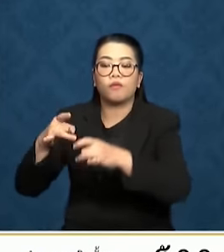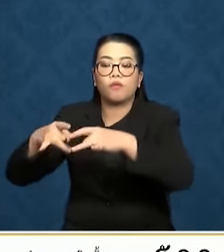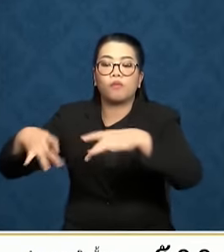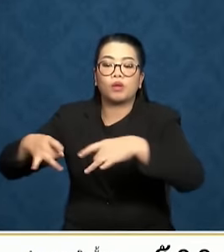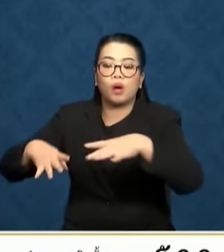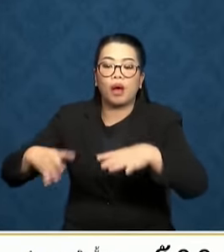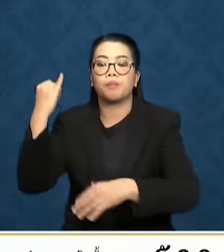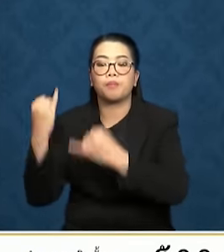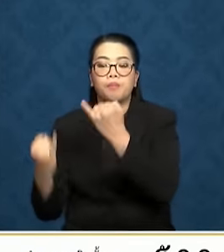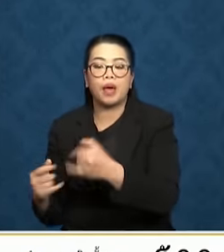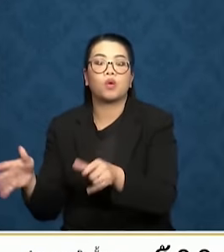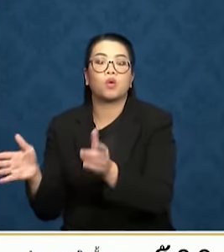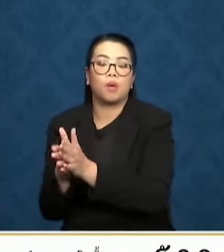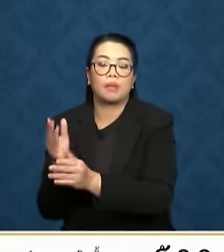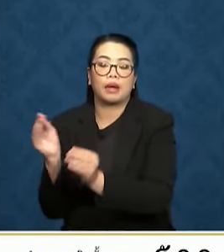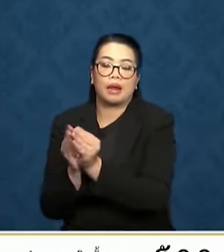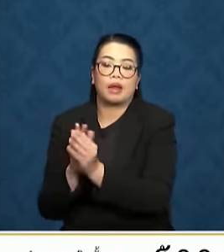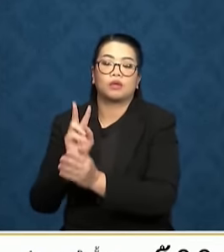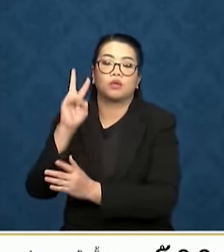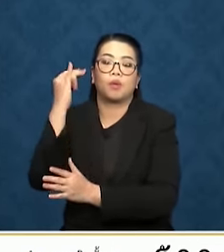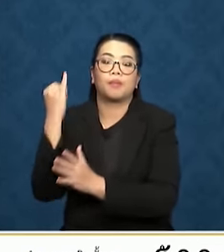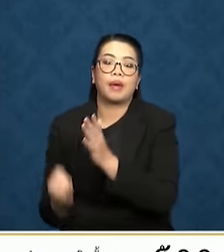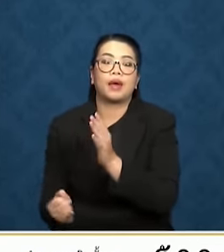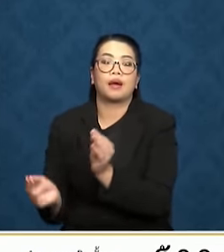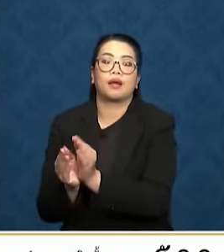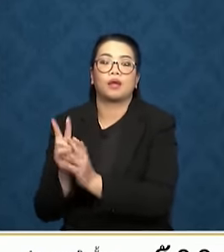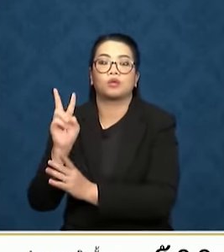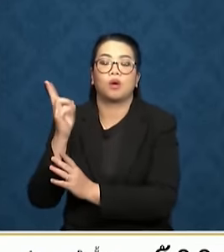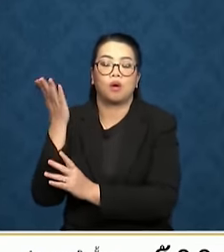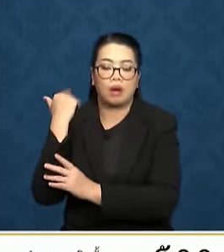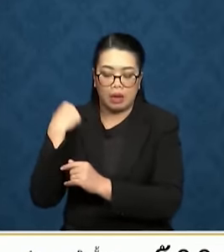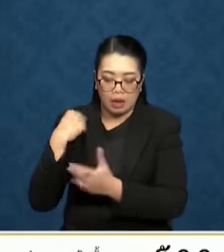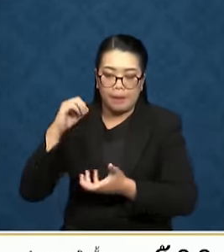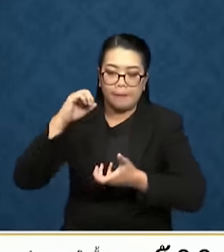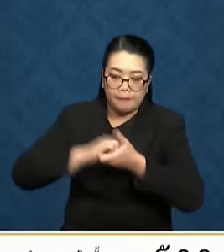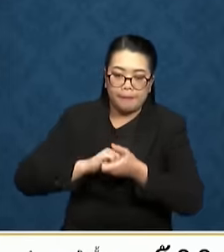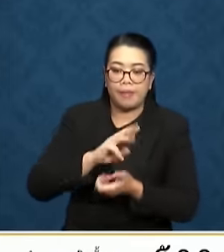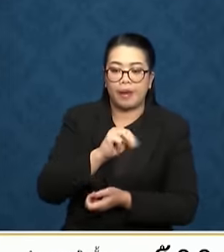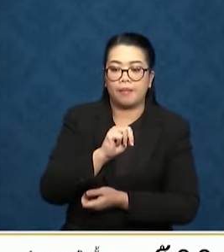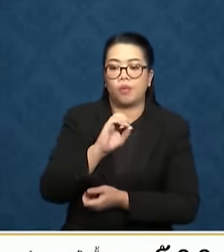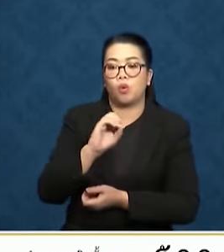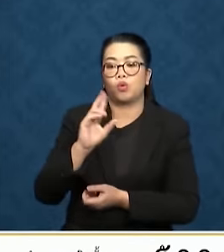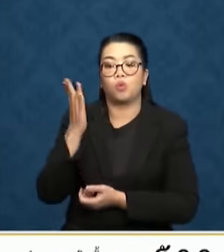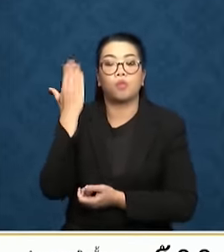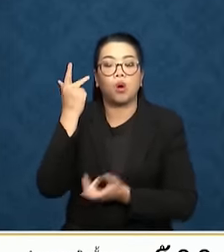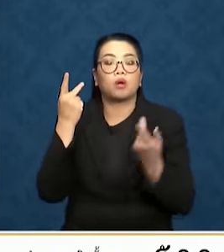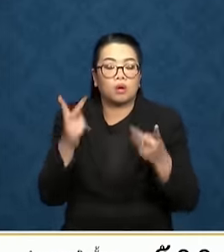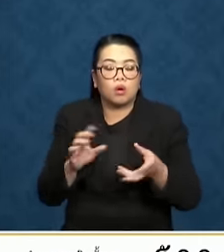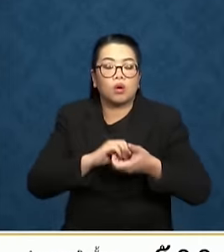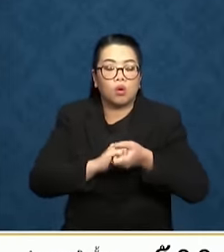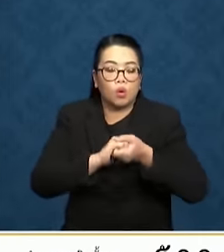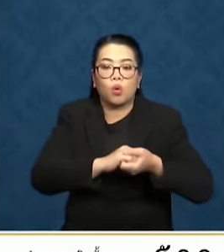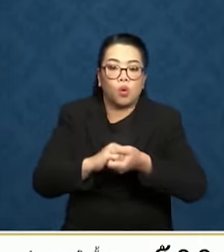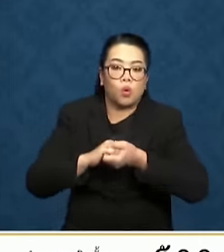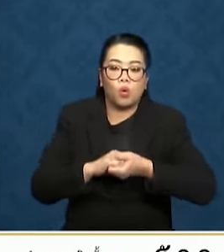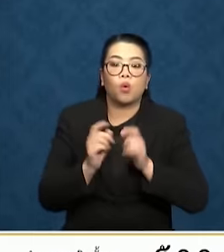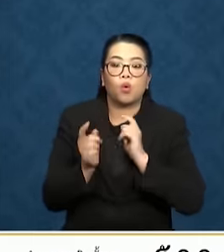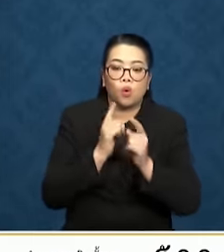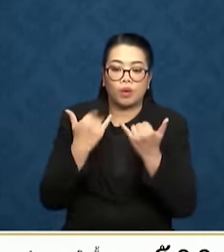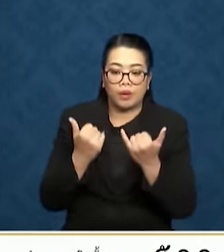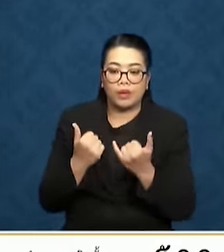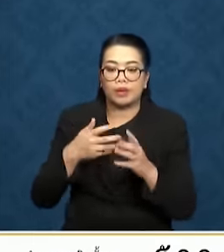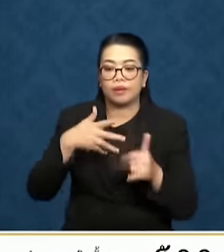แพ้ไปแค่ 2คะแนนเท่านั้นแล้วก็เป็นหนึ่งใน MOUที่เราเคยคุยกันไว้ในตอนนั้นสมรสเท่าเทียมผ่านแล้วครับ